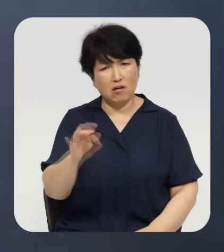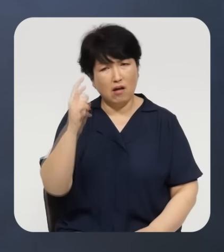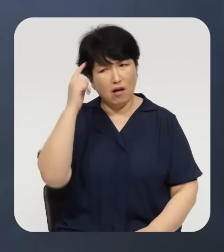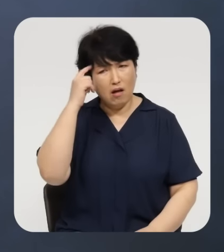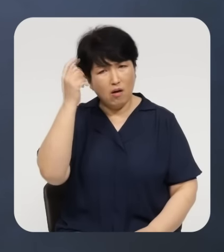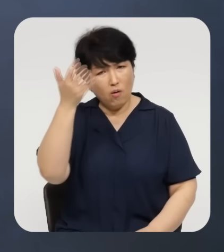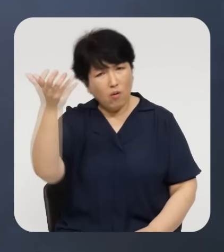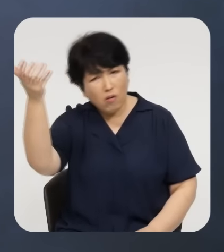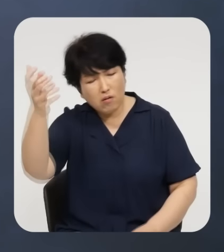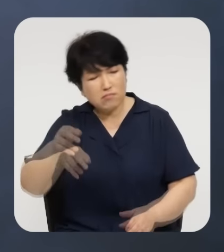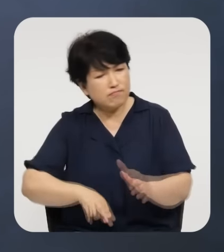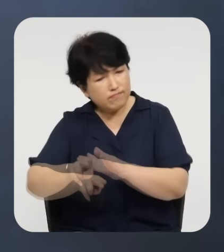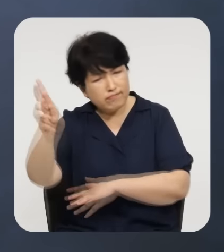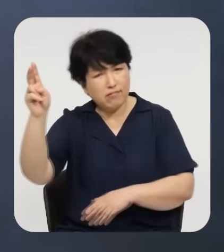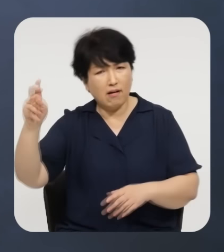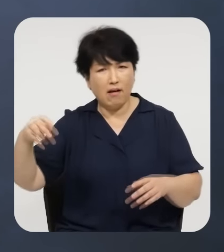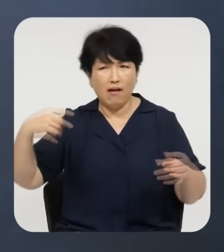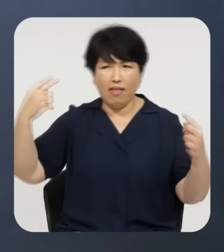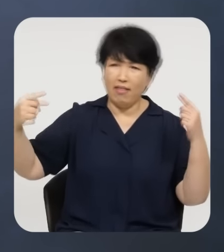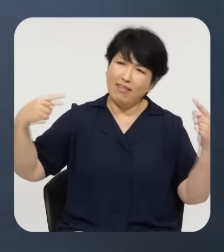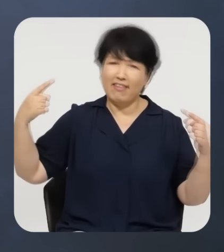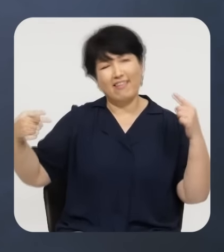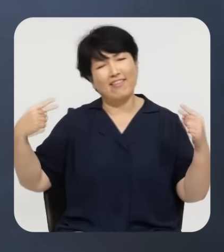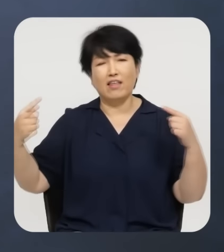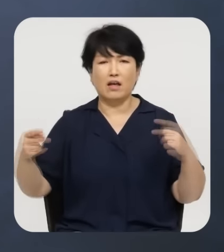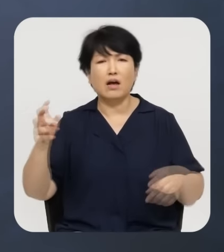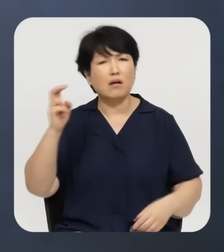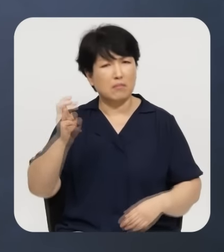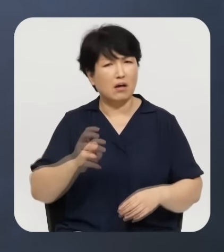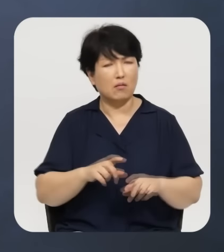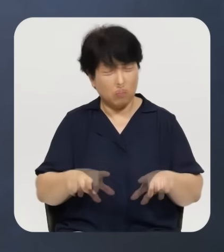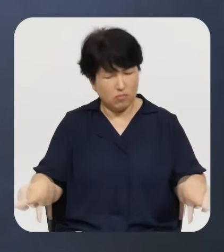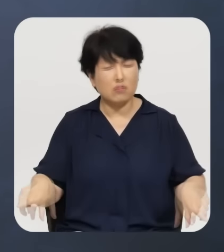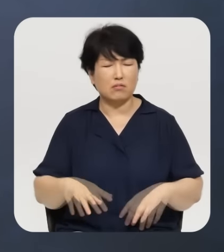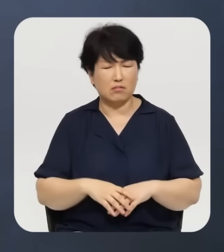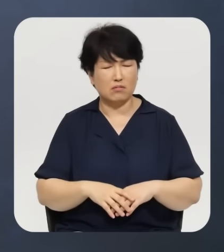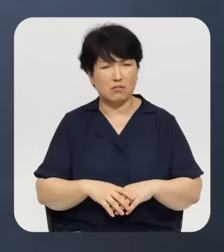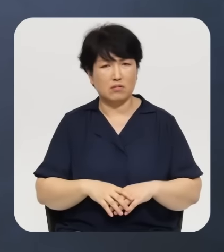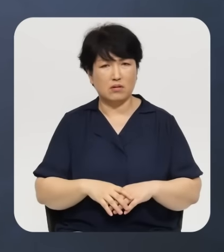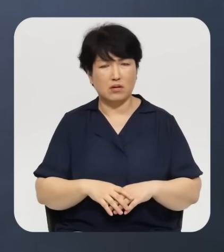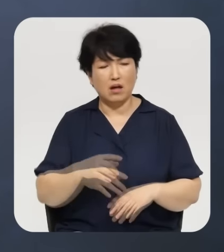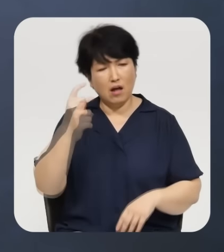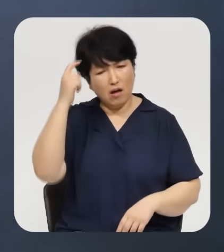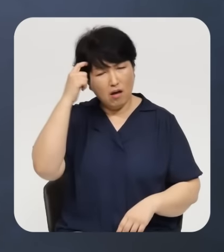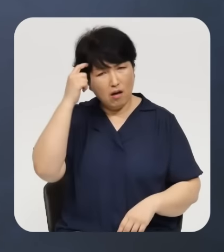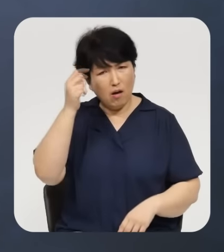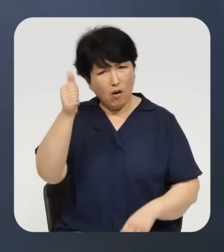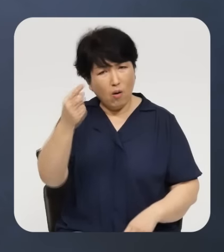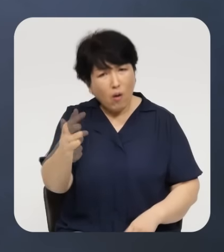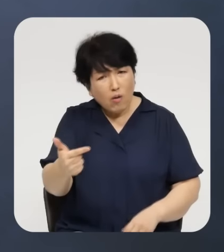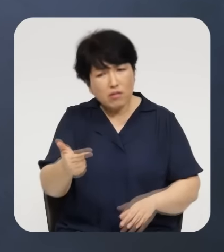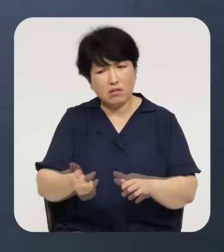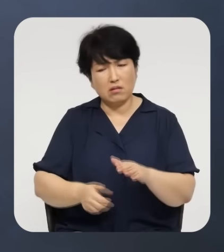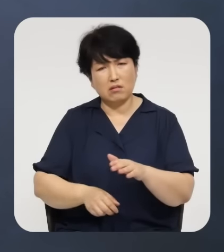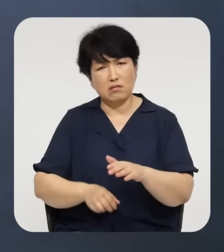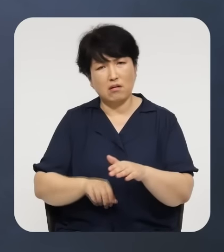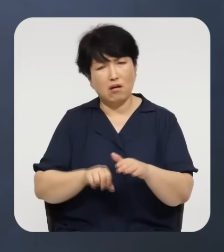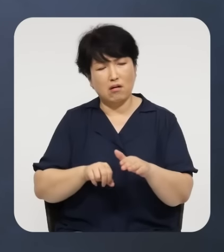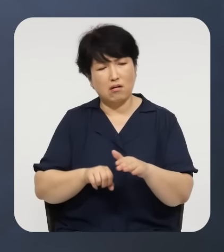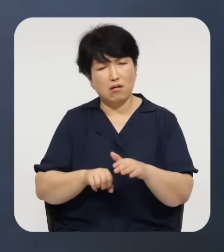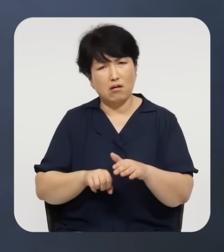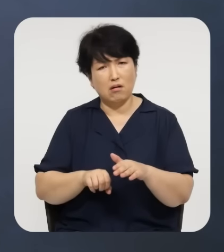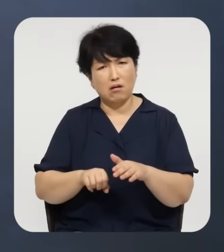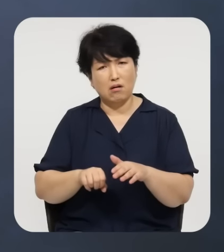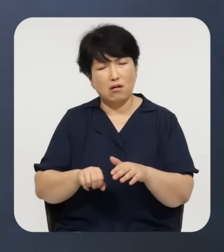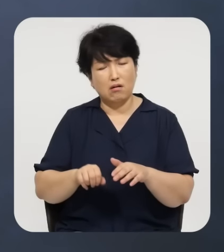실성한다. 혼이 나갔다. 이렇게 말할 수가 있어요. 혼이 빠졌다. 이렇게도 말할 수